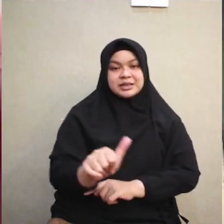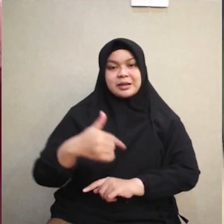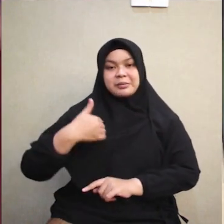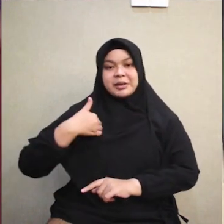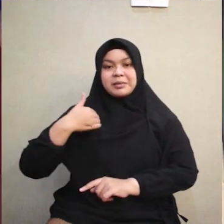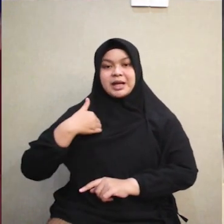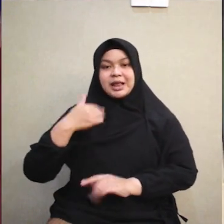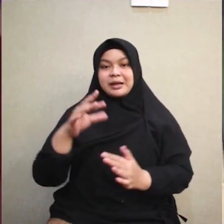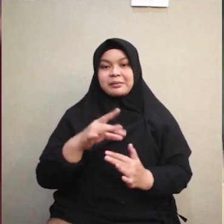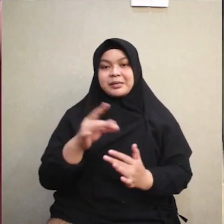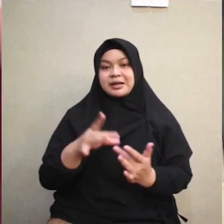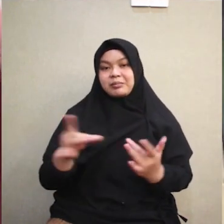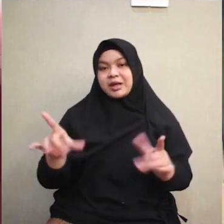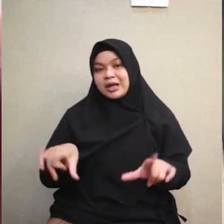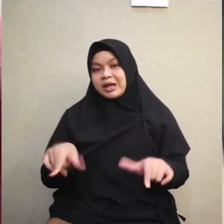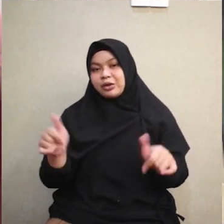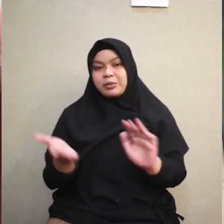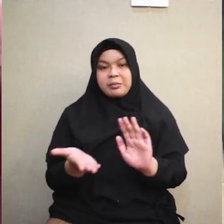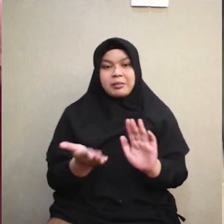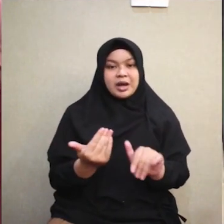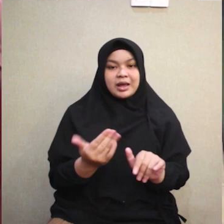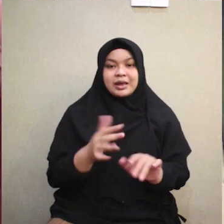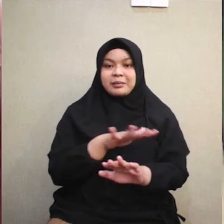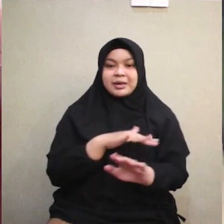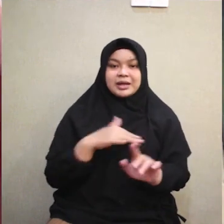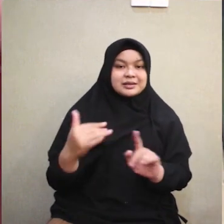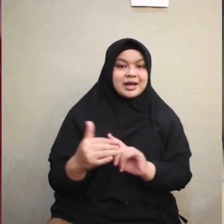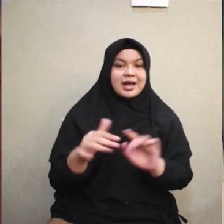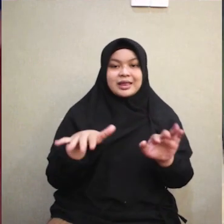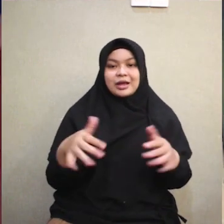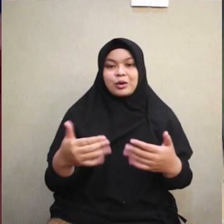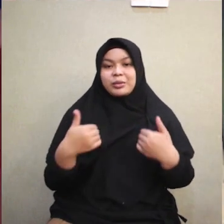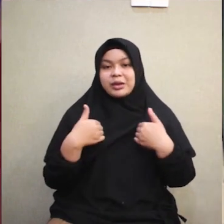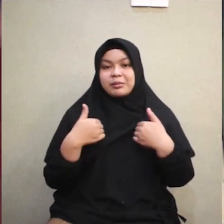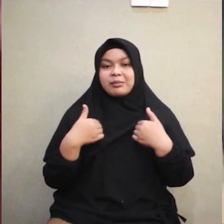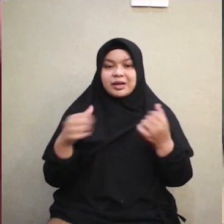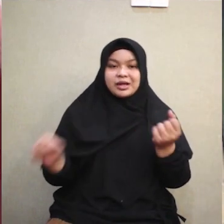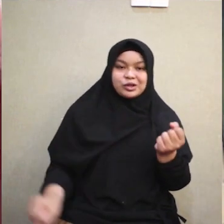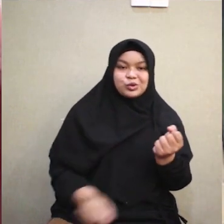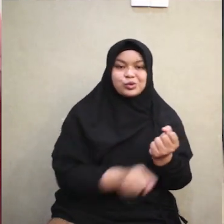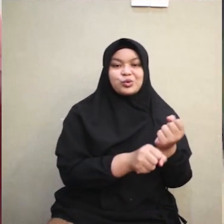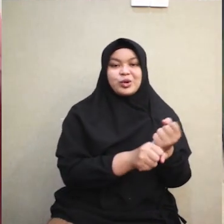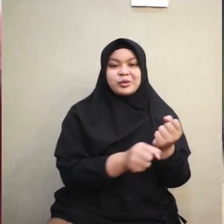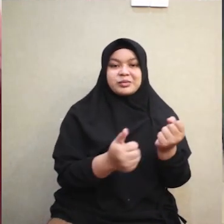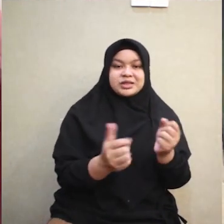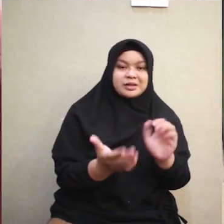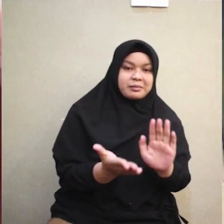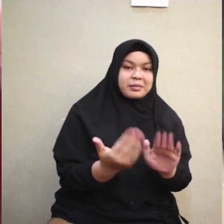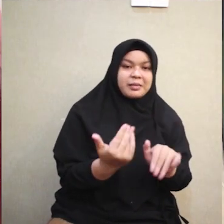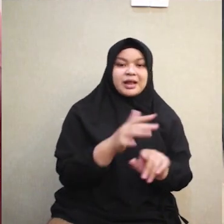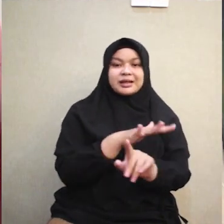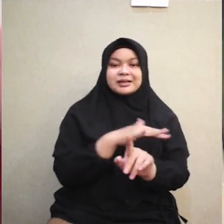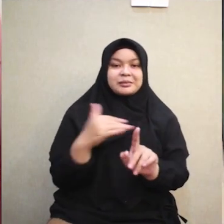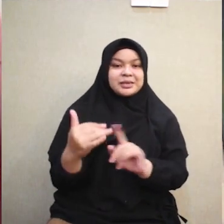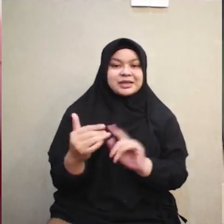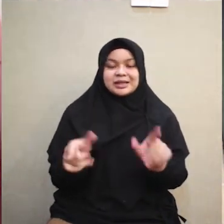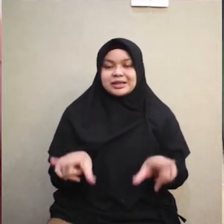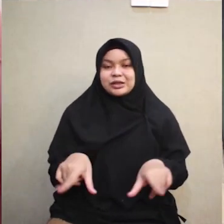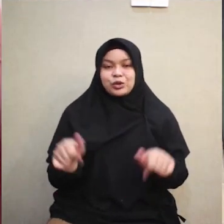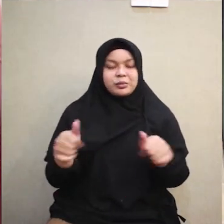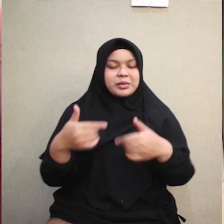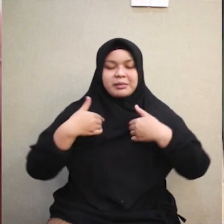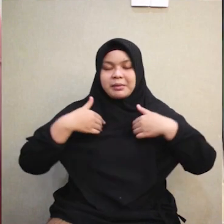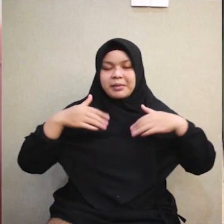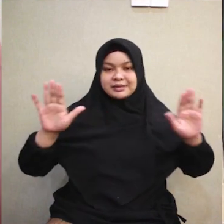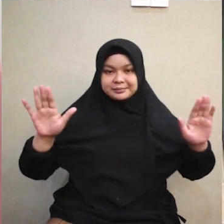pilihan untuk hidup kembali di dalam masyarakat dan memiliki dukungan untuk kembali hidup di dalam masyarakat hidup